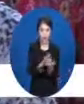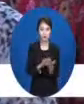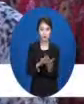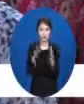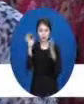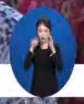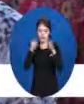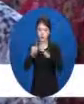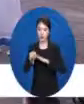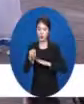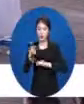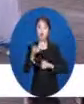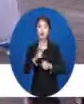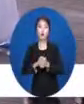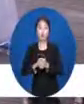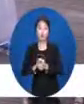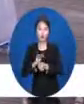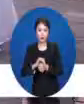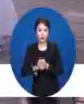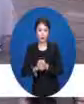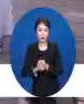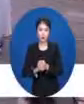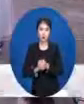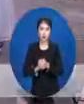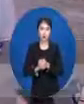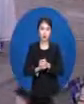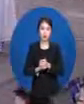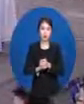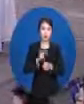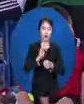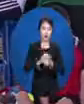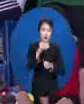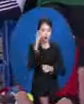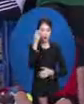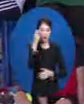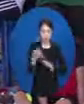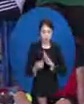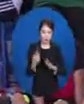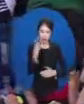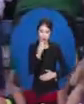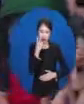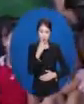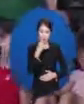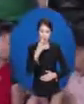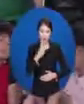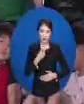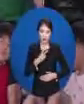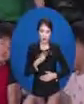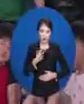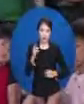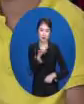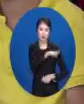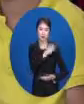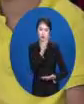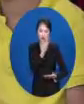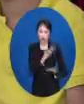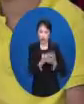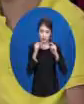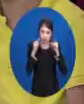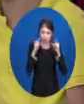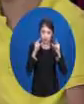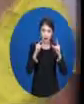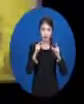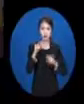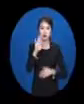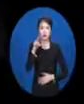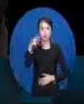떠난 별주부가 명약은 다름 아닌 심뇌혈관 질환 예방관리 생활수칙임을 깨닫게 된다는 별주부전 패러디